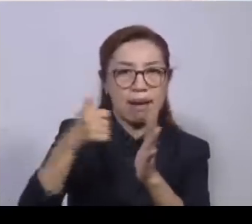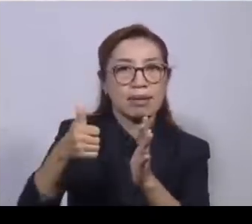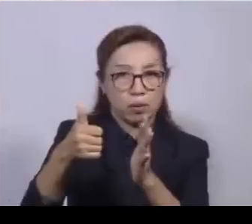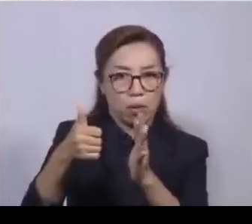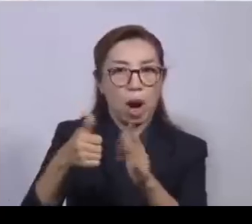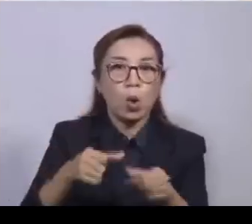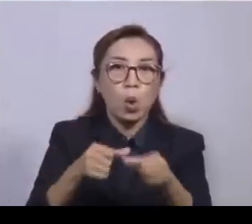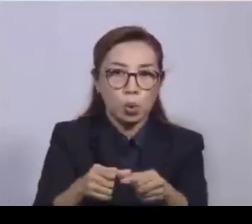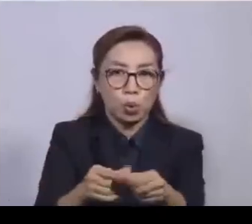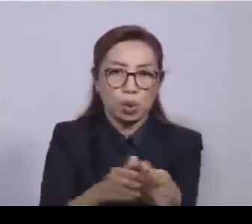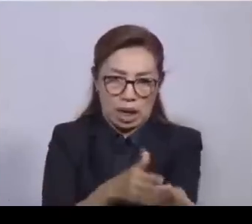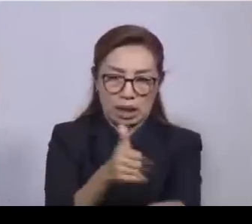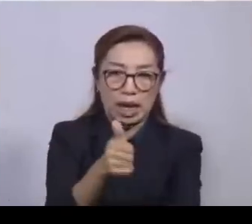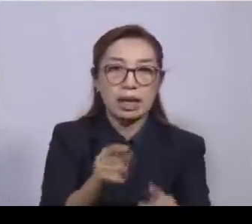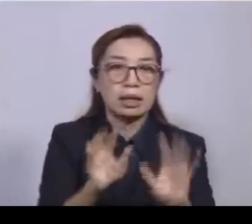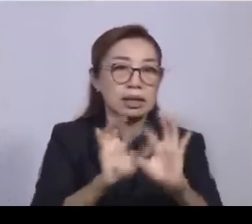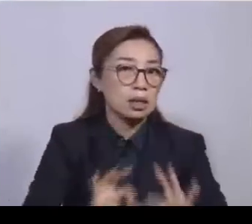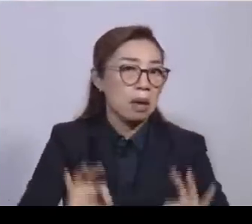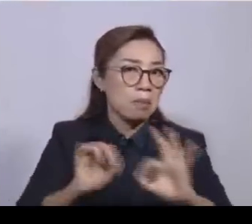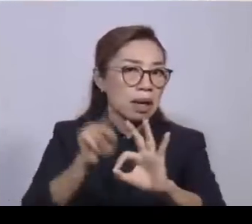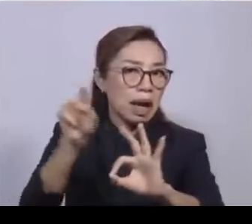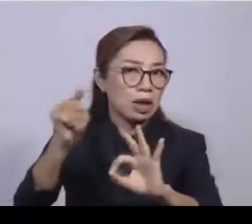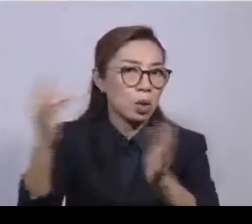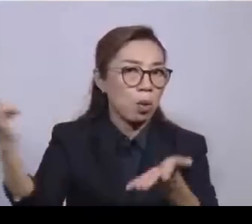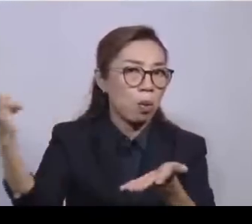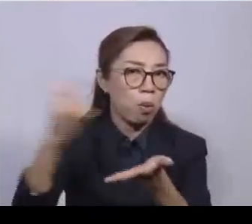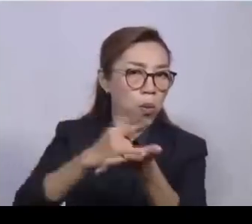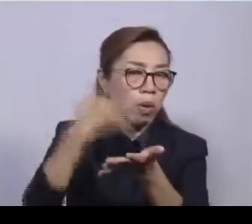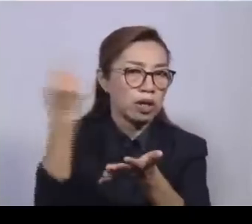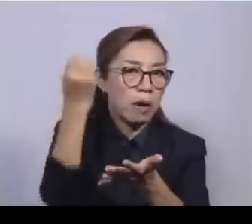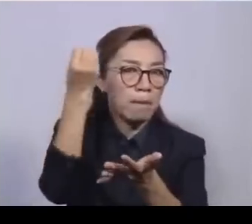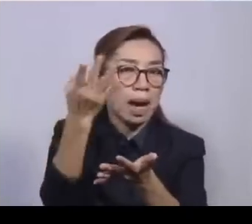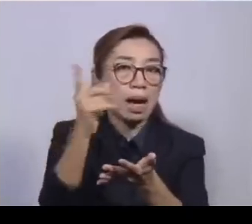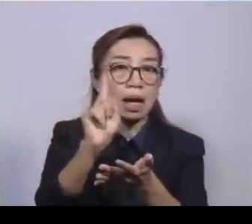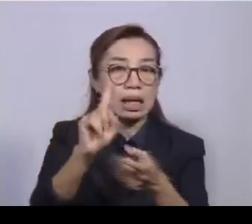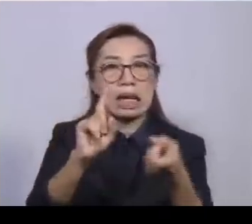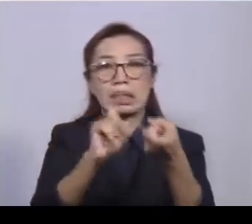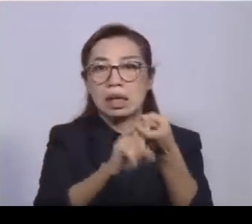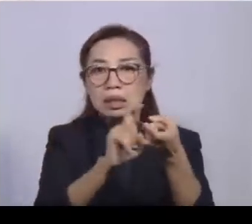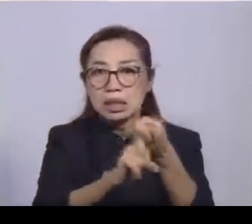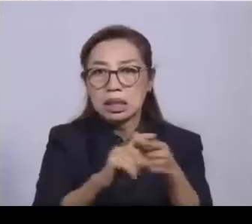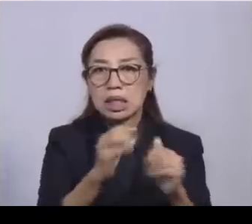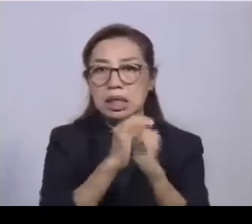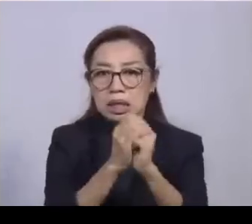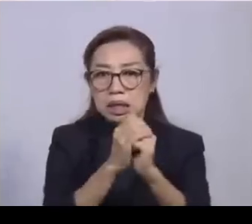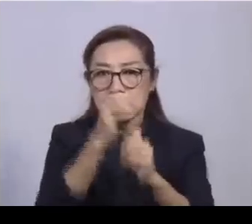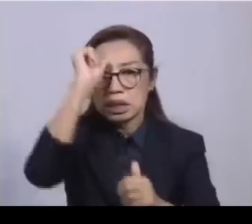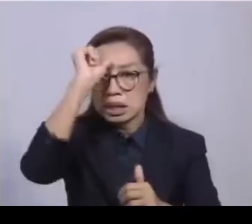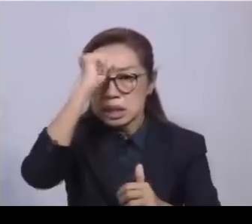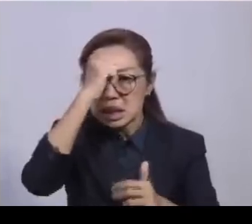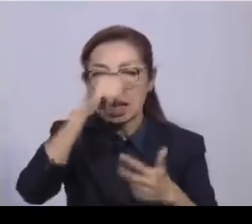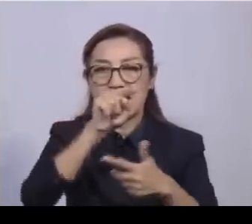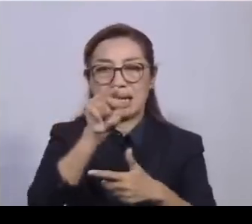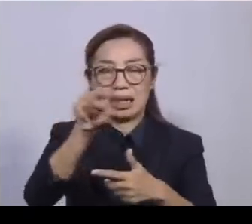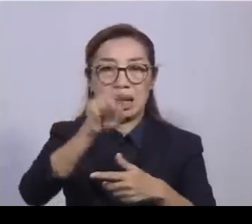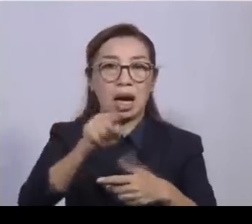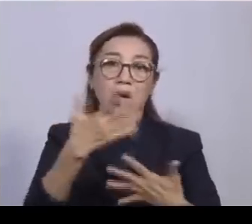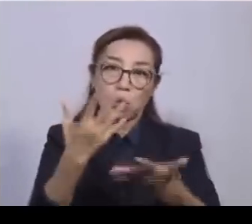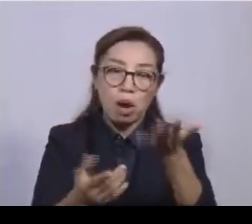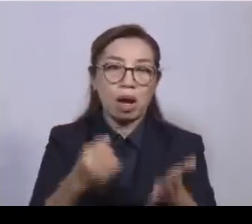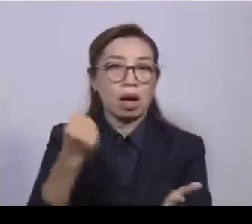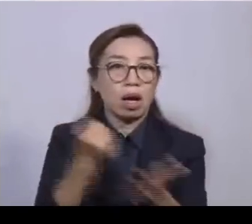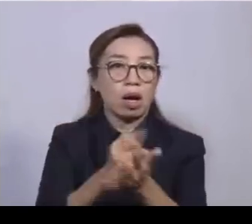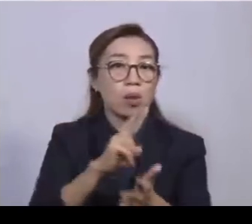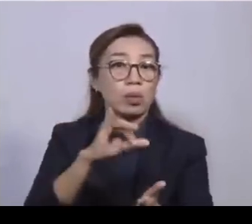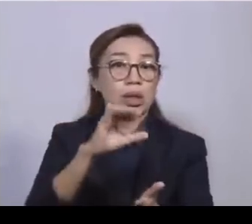ได้นานมากยิ่งขึ้นโดยเฉพาะตลาดใหญ่ๆเลยในพื้นที่ของอันดามันอย่างรัสเซียจีนอินเดียรวมทั้งการขยายวีซ่าด้วยซึ่ง